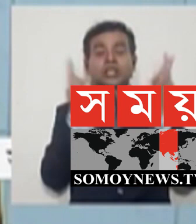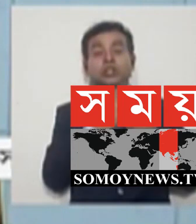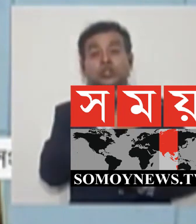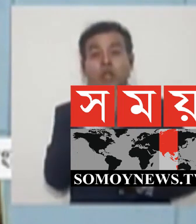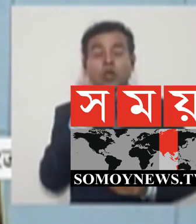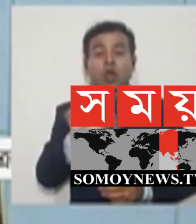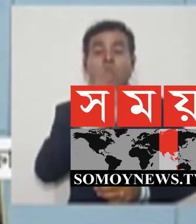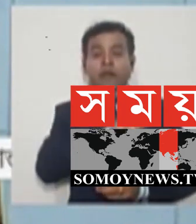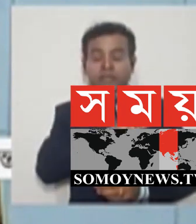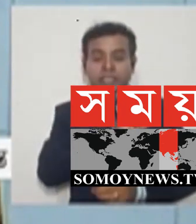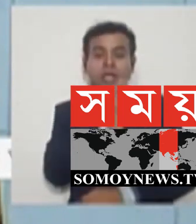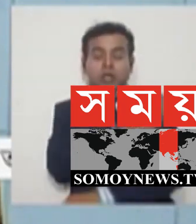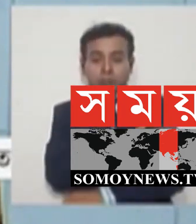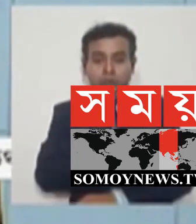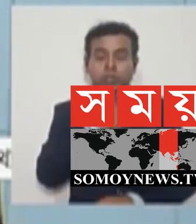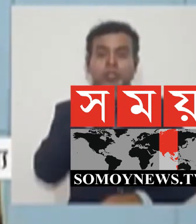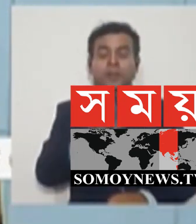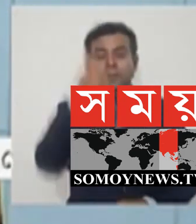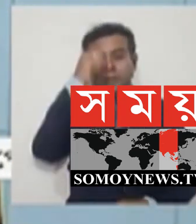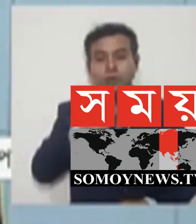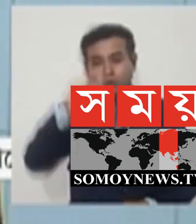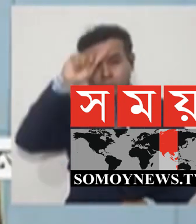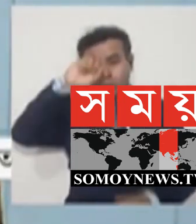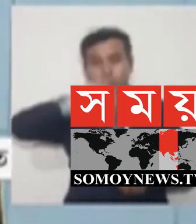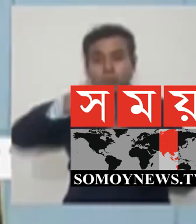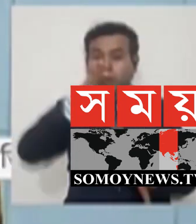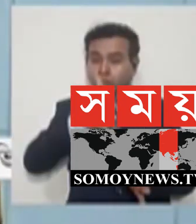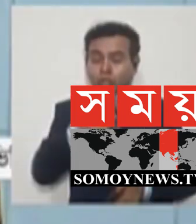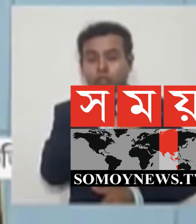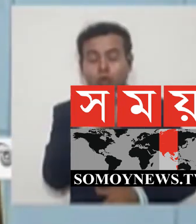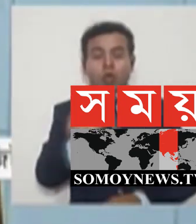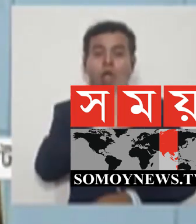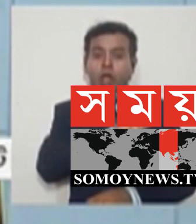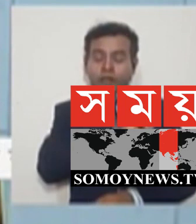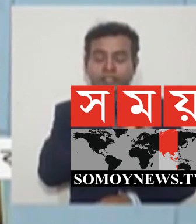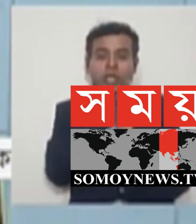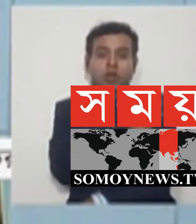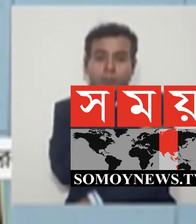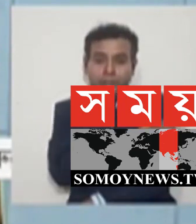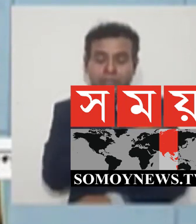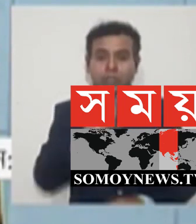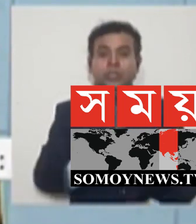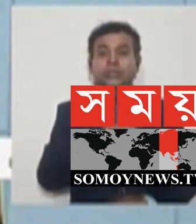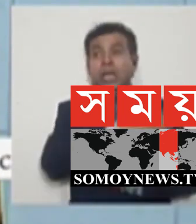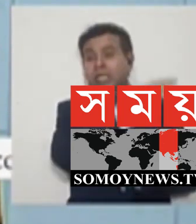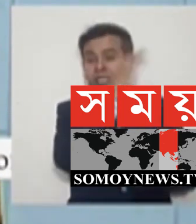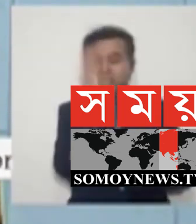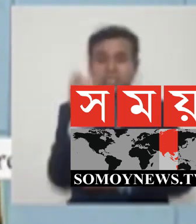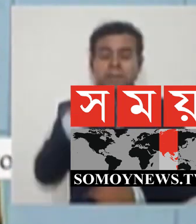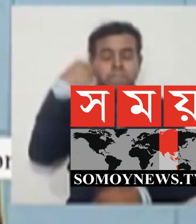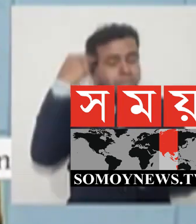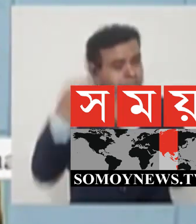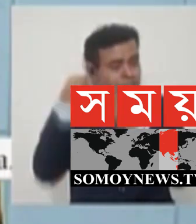মন্ত্রণালয়, সংস্থা ও প্রতিষ্ঠানের সকল কর্মকর্তা ও কর্মচারী দিন রাত কাজ করে যাচ্ছেন।